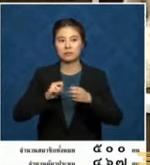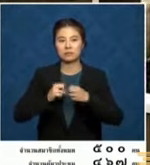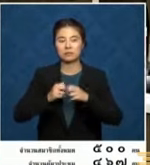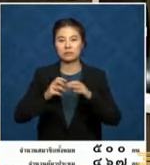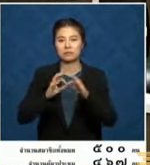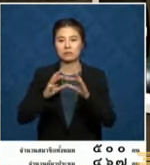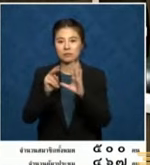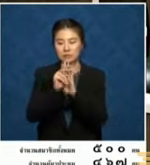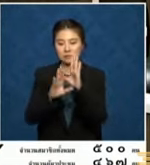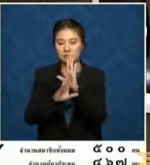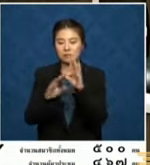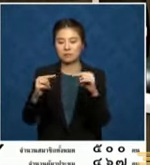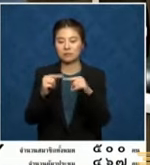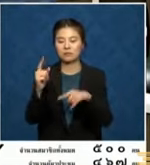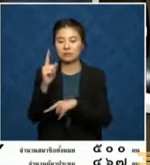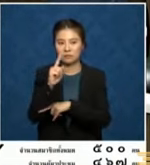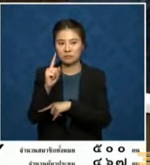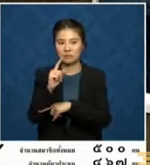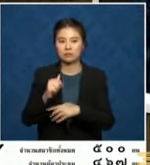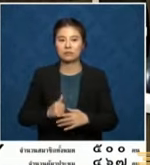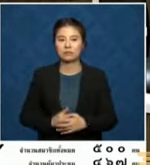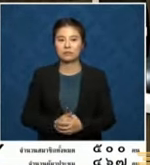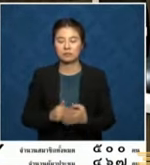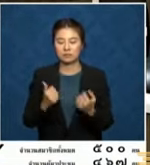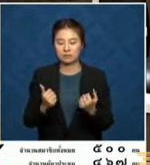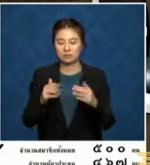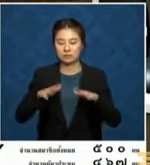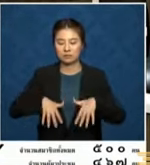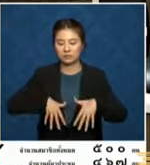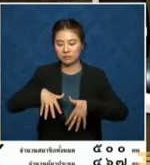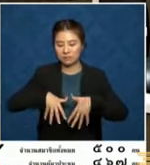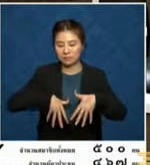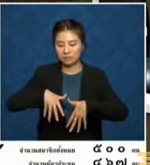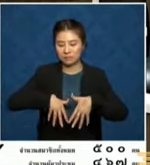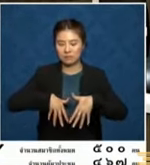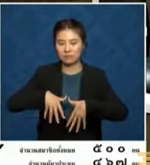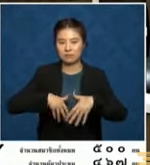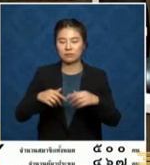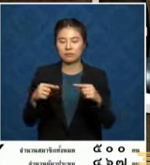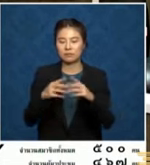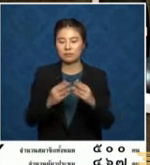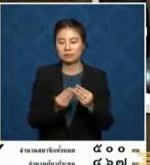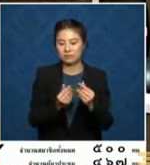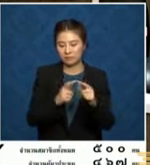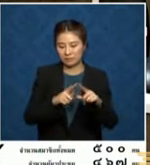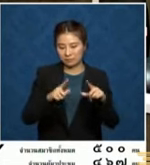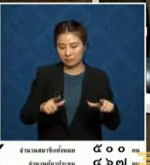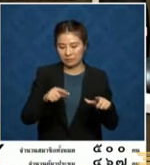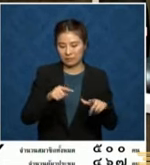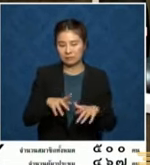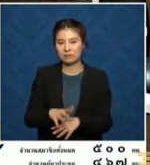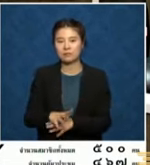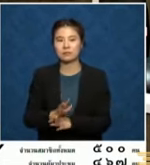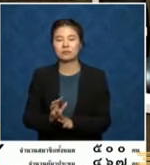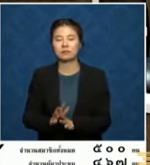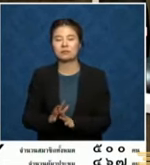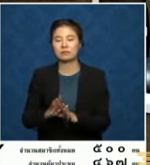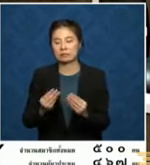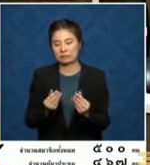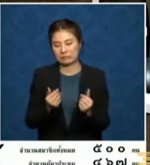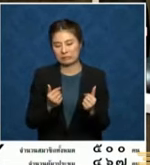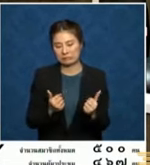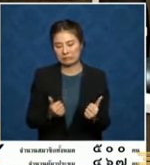นโยบายครับท่านประธานก็คือว่าประชาชนบอกว่าที่ดินของคุณปู่คุณตาคุณย่านะครับ